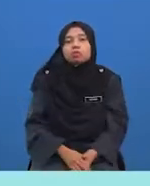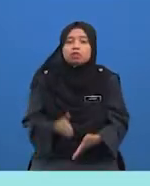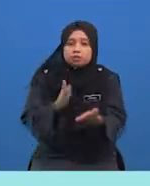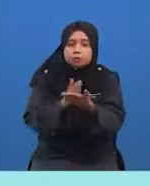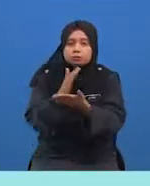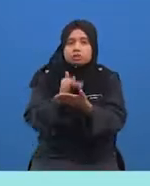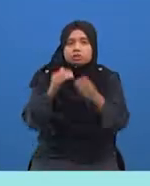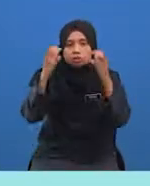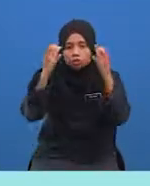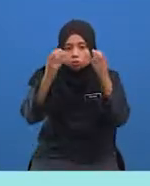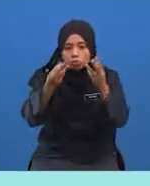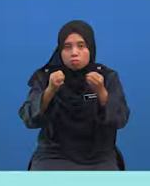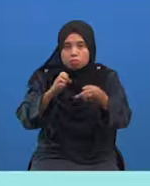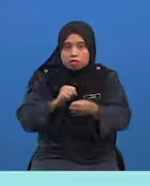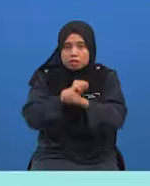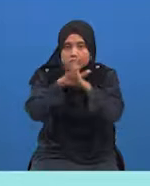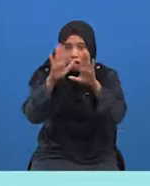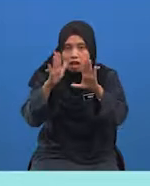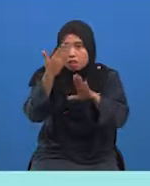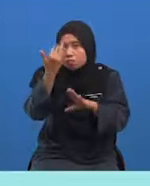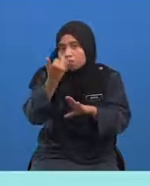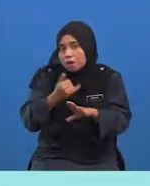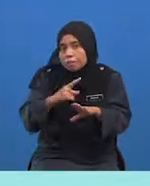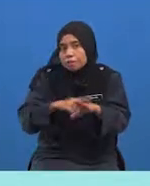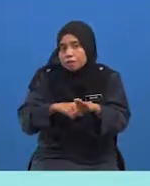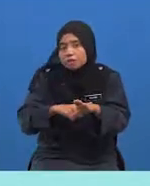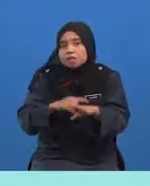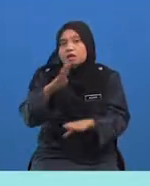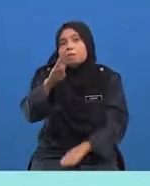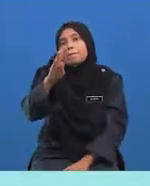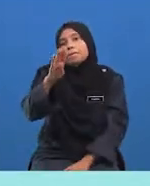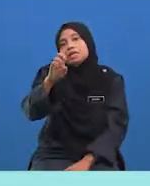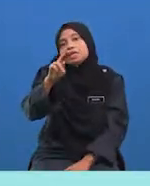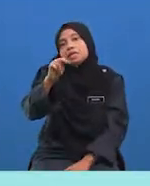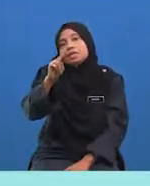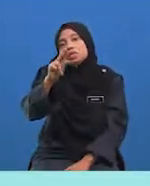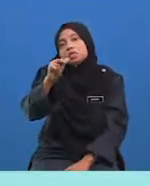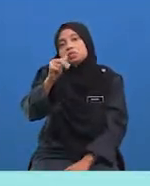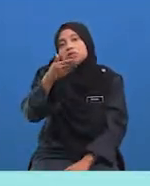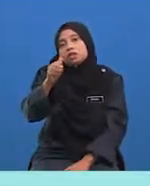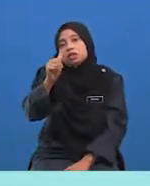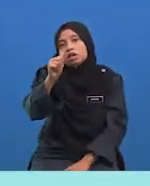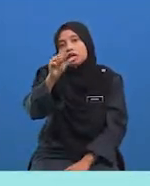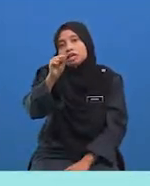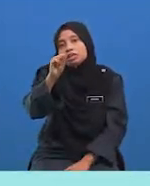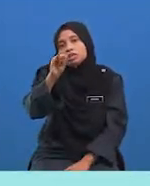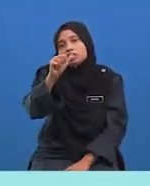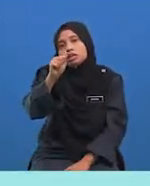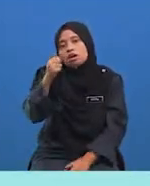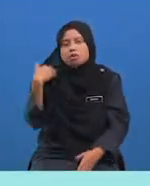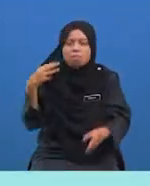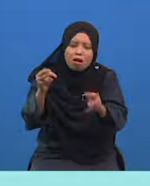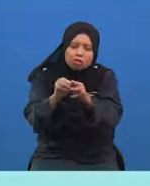cikgu ingin menerangkan mengapa di benua Asia terdapat kepelbagaian iklim.